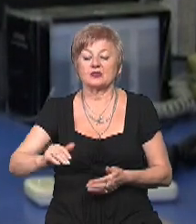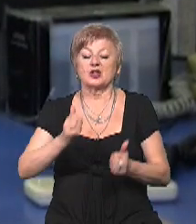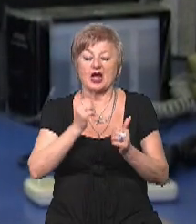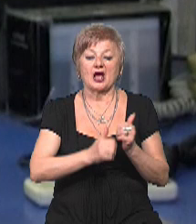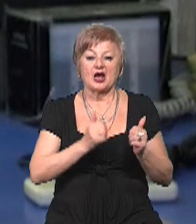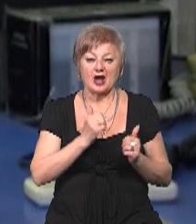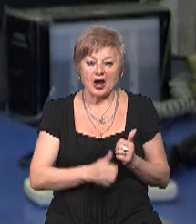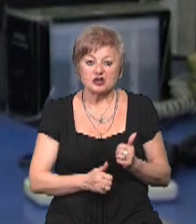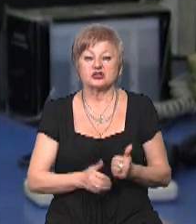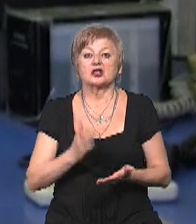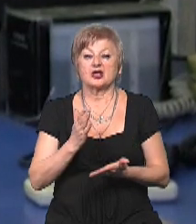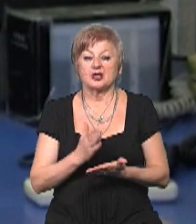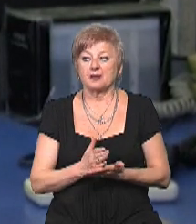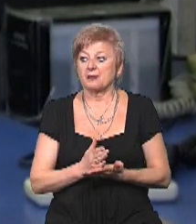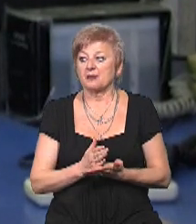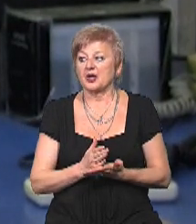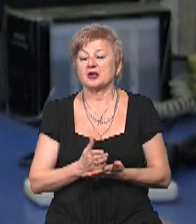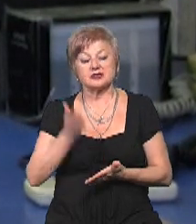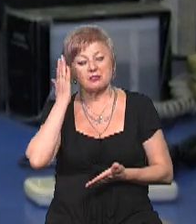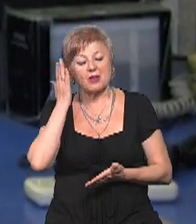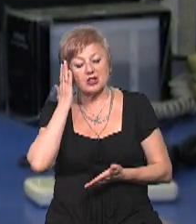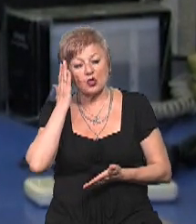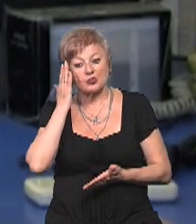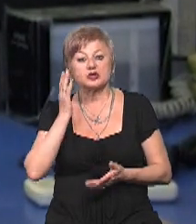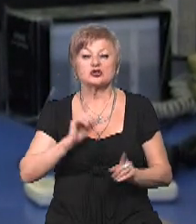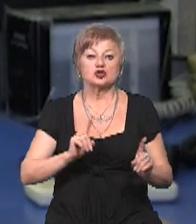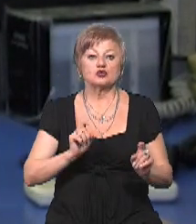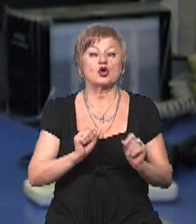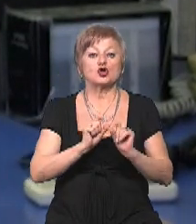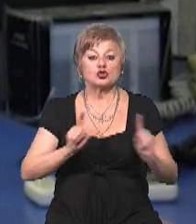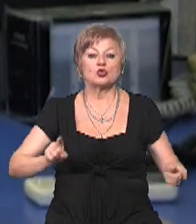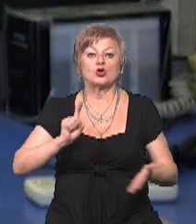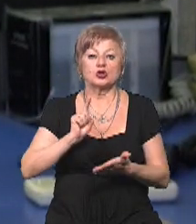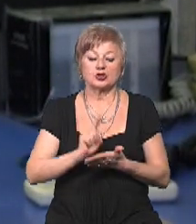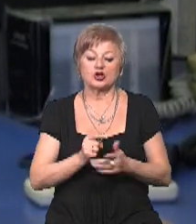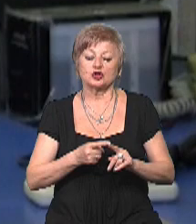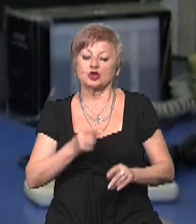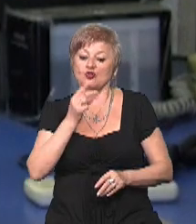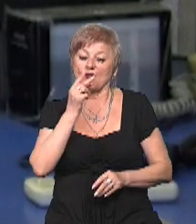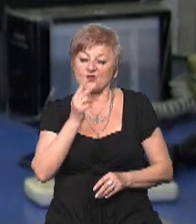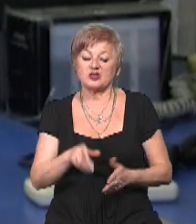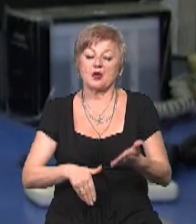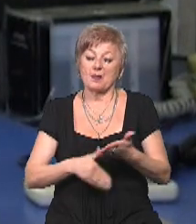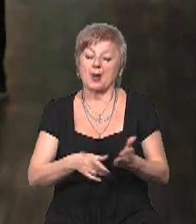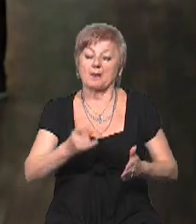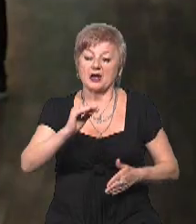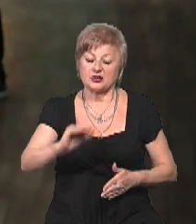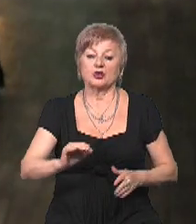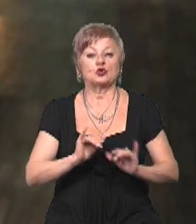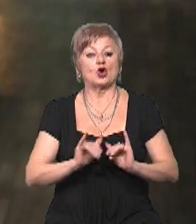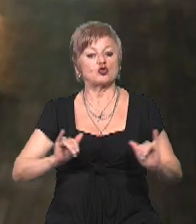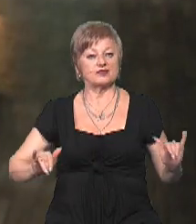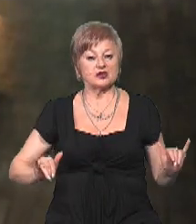має свої якісь здібності і таланти, і школа повинна це побачити, допомогти дитині це розвити.